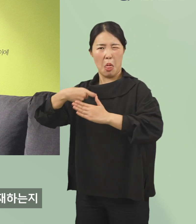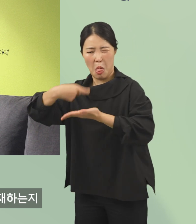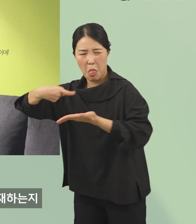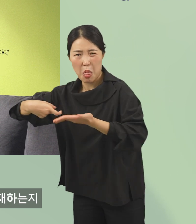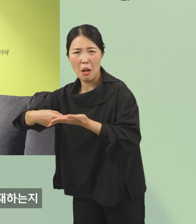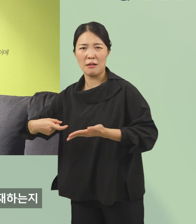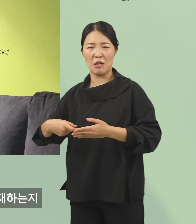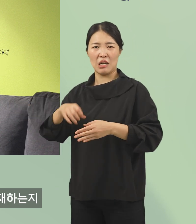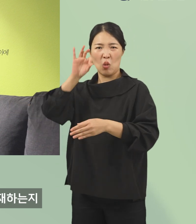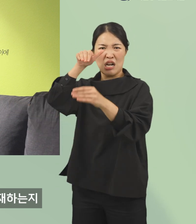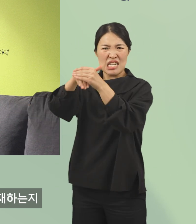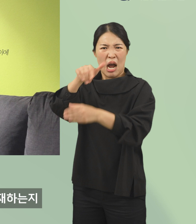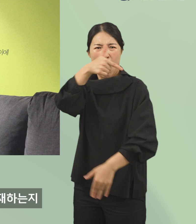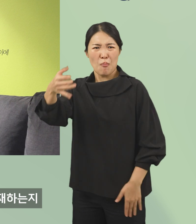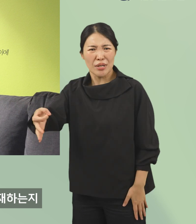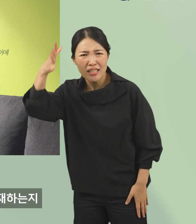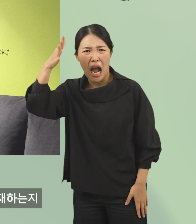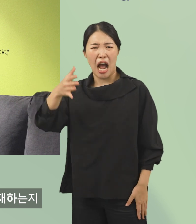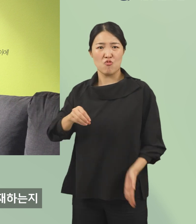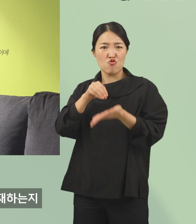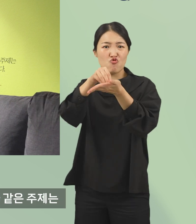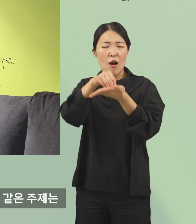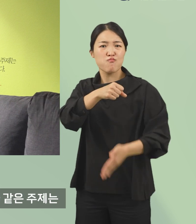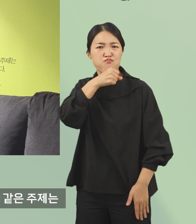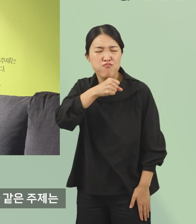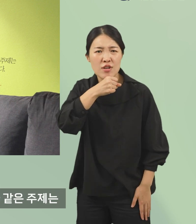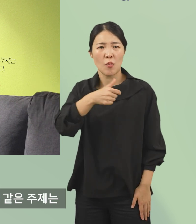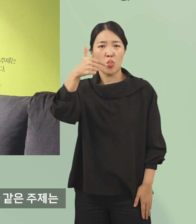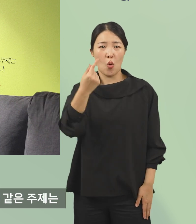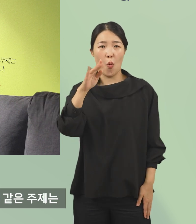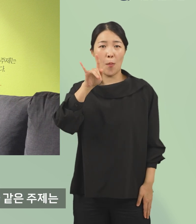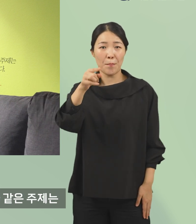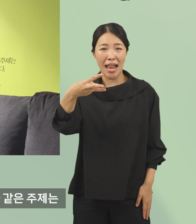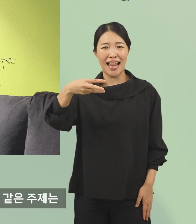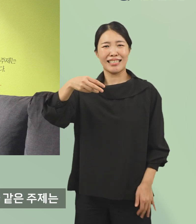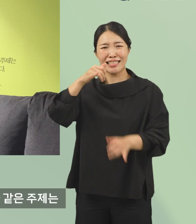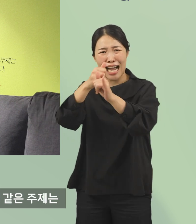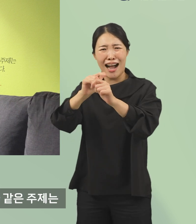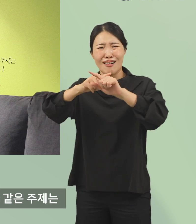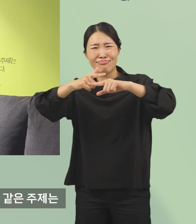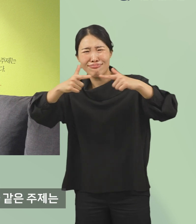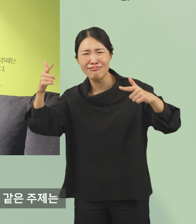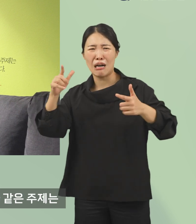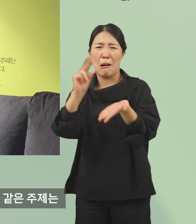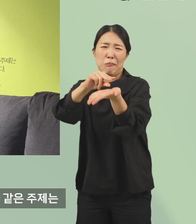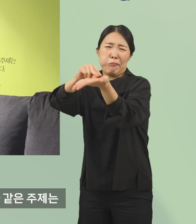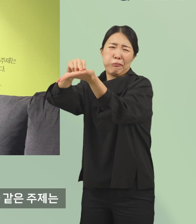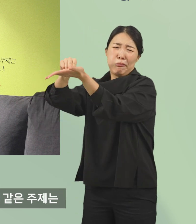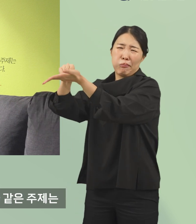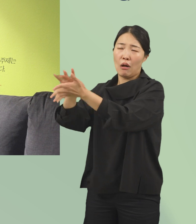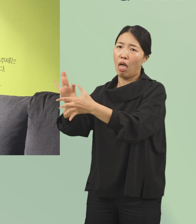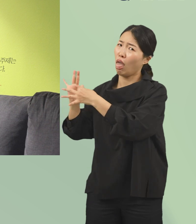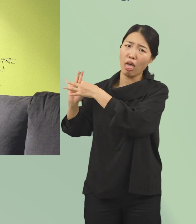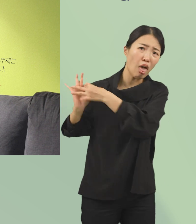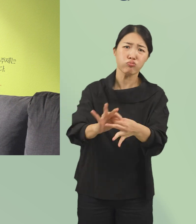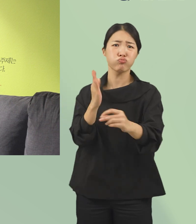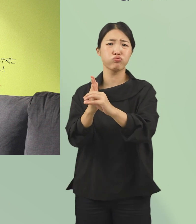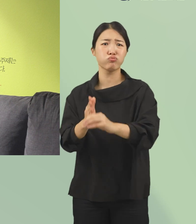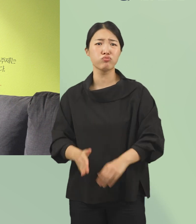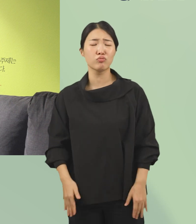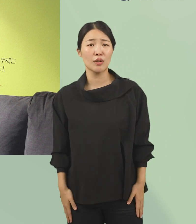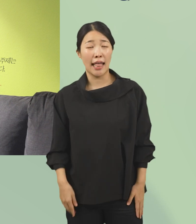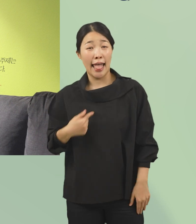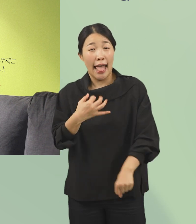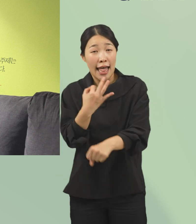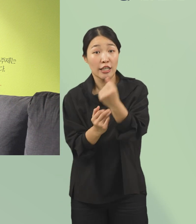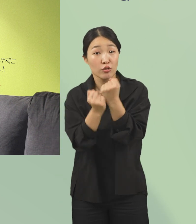학생의 입학과 졸업 사이에 무엇이 존재하는지, 우리의 고등교육이 구체적으로 어떻게 작동하는지와 같은 주제는 한국의